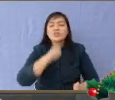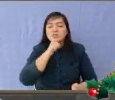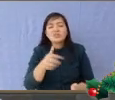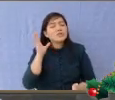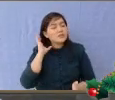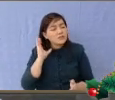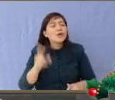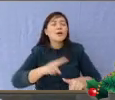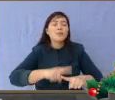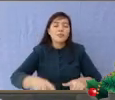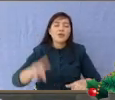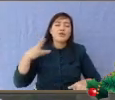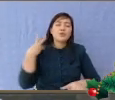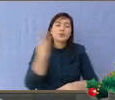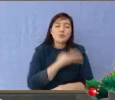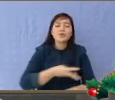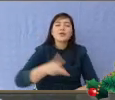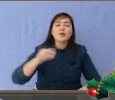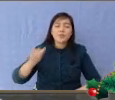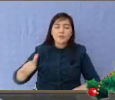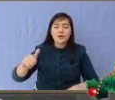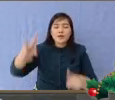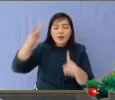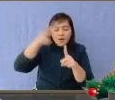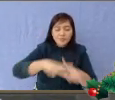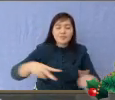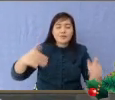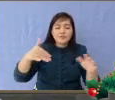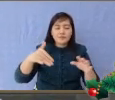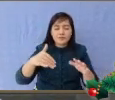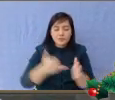sa amin pong puso at may apply po namin sa amin pong buhay.